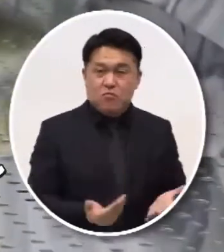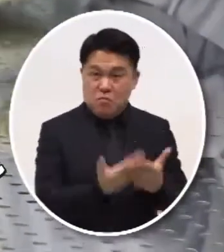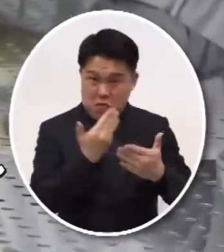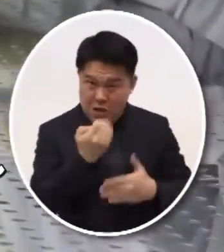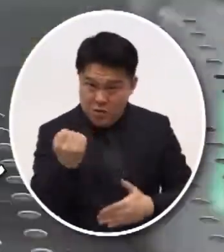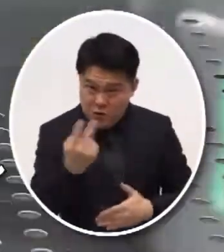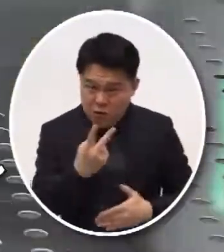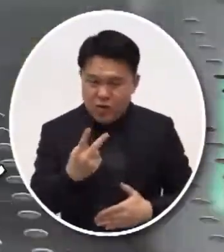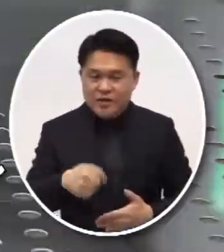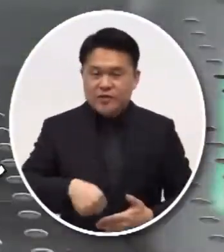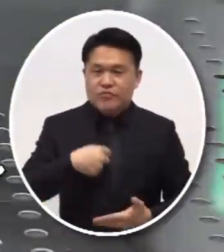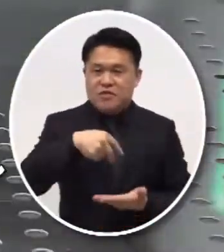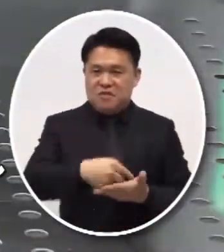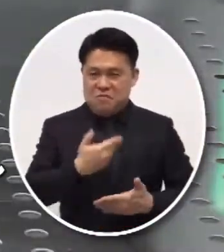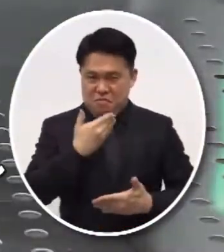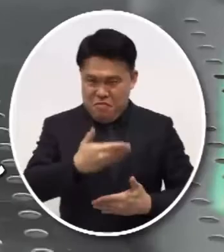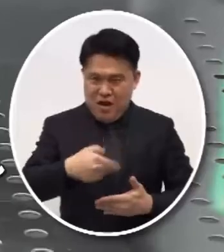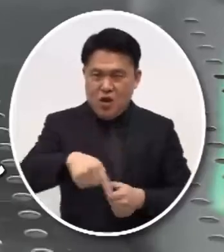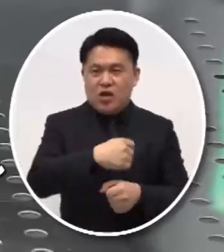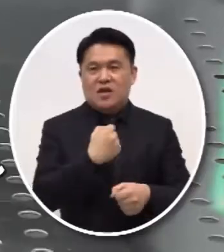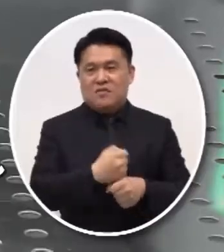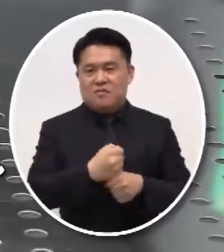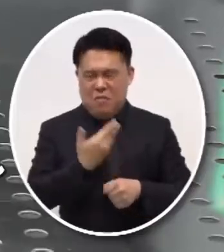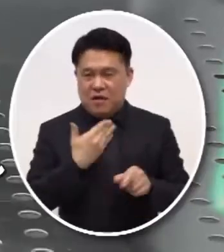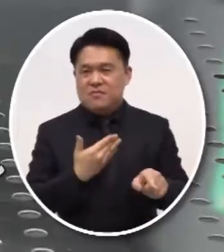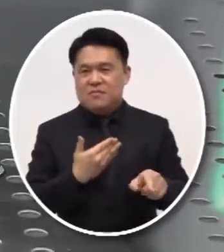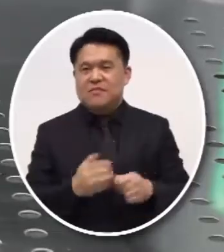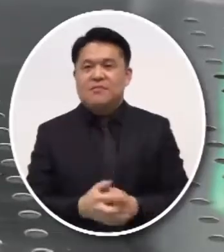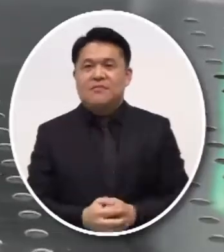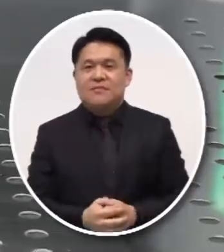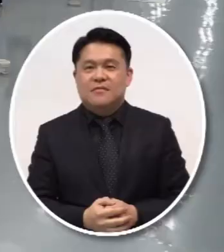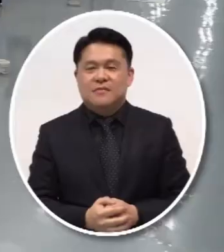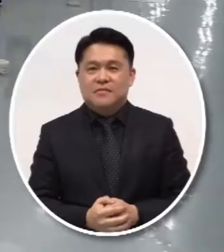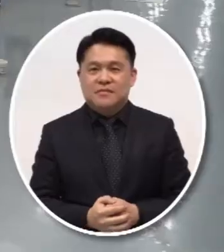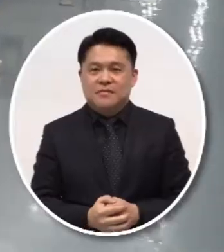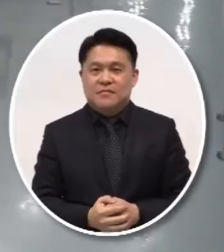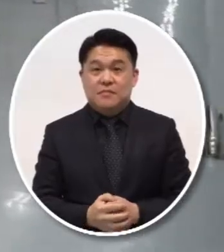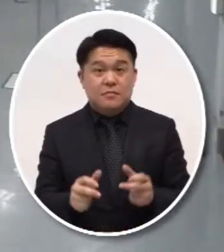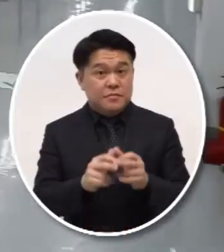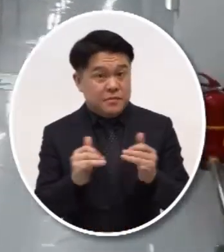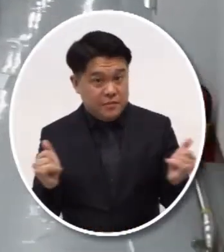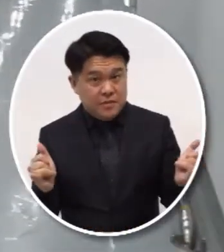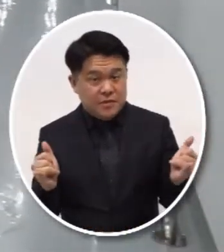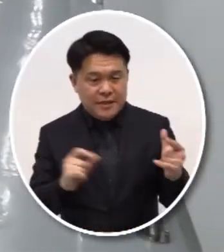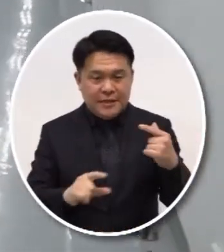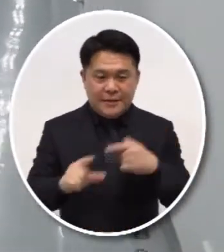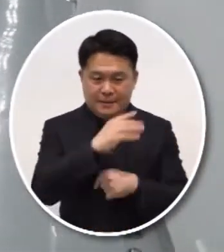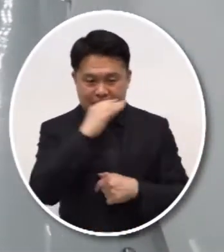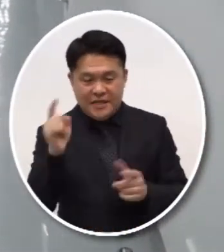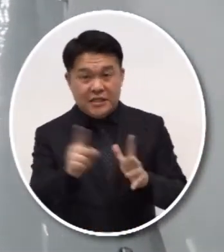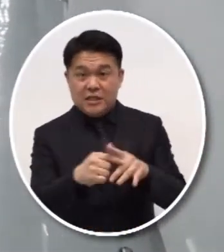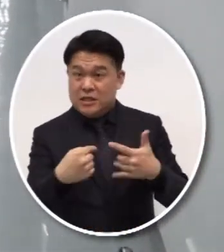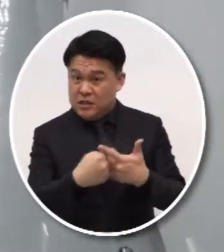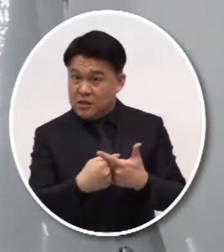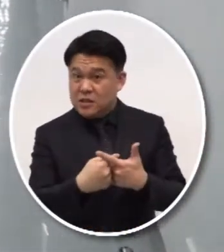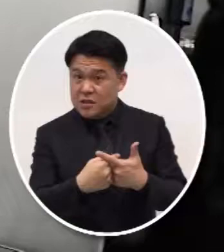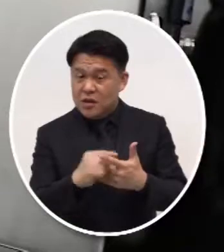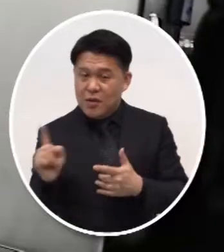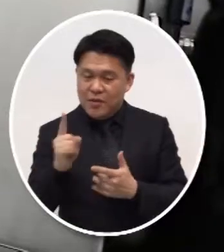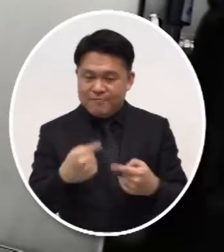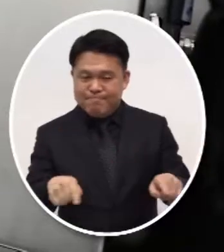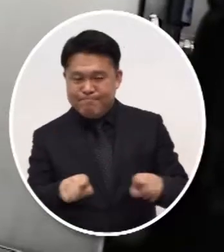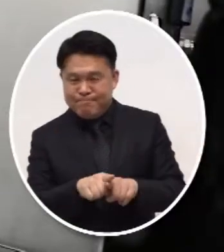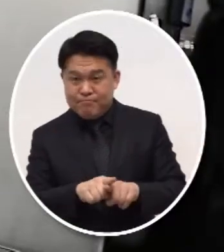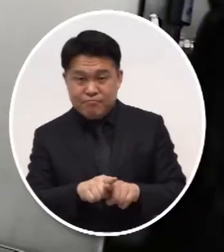성장하고 스스로 자립할 수 있는 기반을 만들어가고 있습니다. 장애인을 좀 더 올바르게 이해한다면